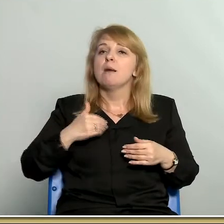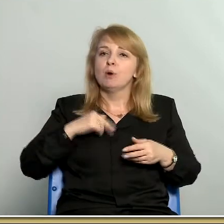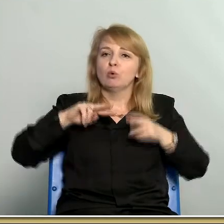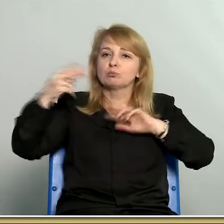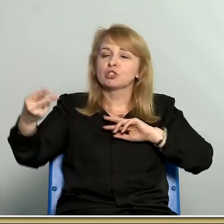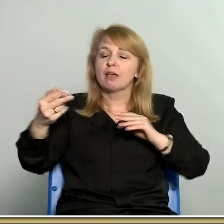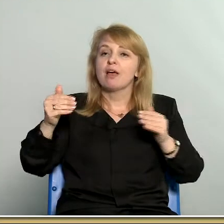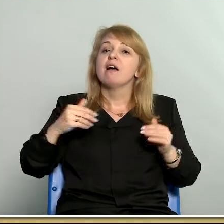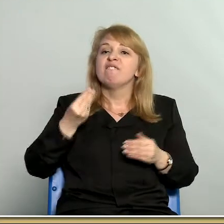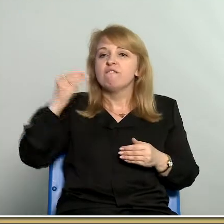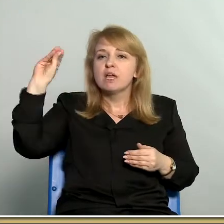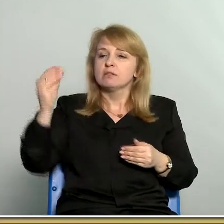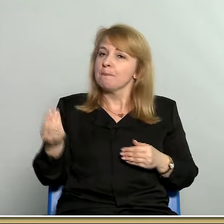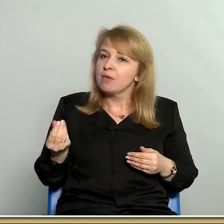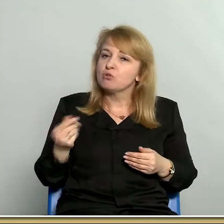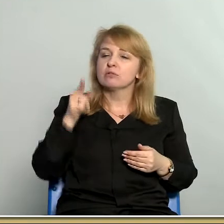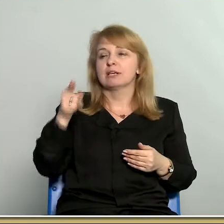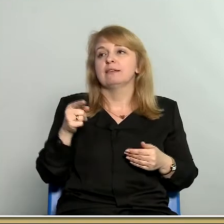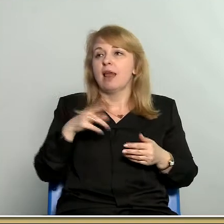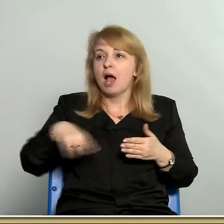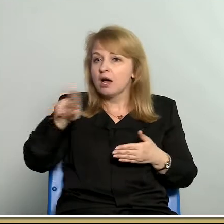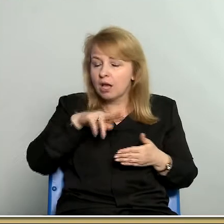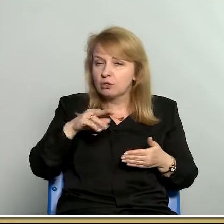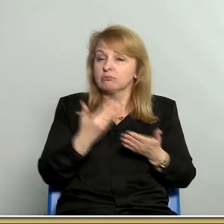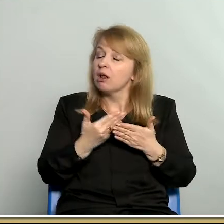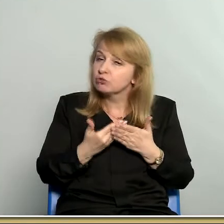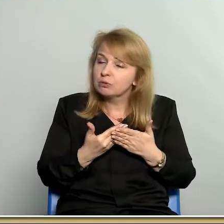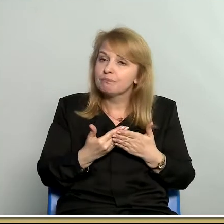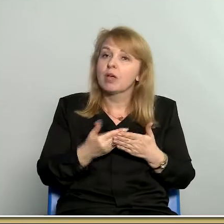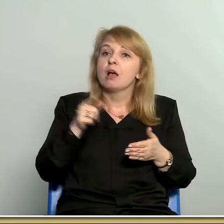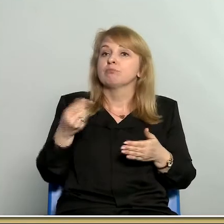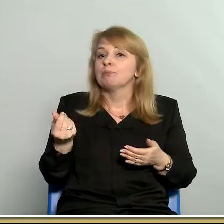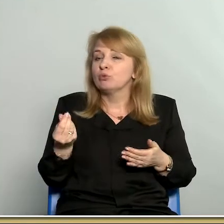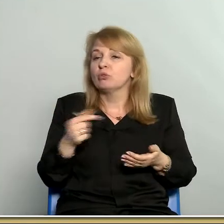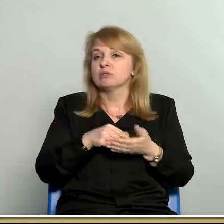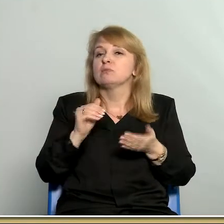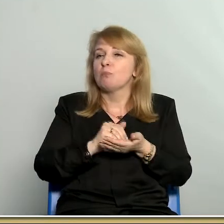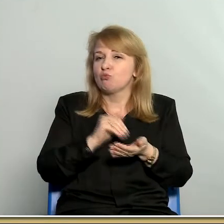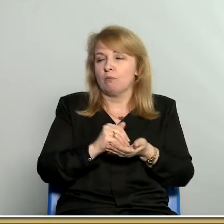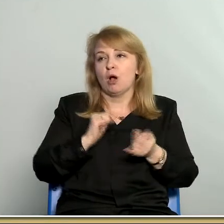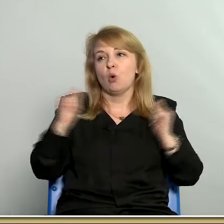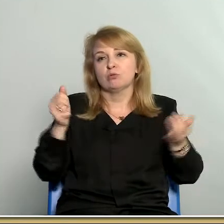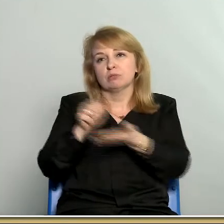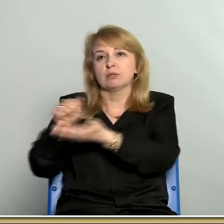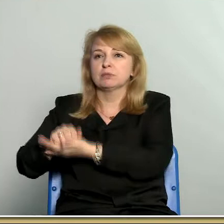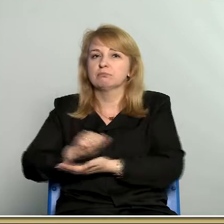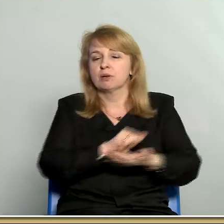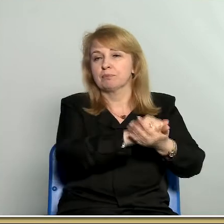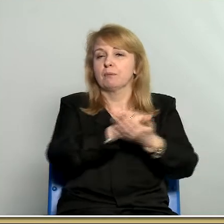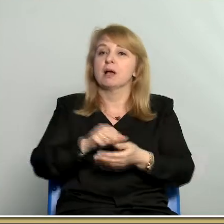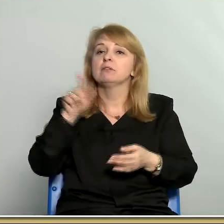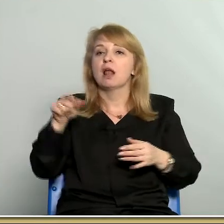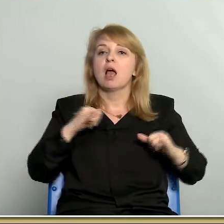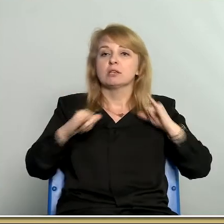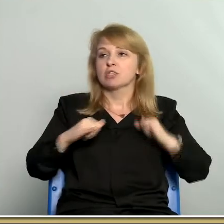ilość środków na poziom regionalny, z uwagi na to, że te interwencje przeszły do dyspozycji Zarządów